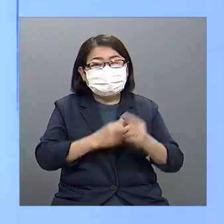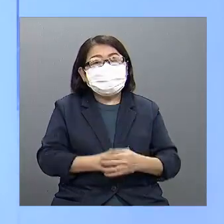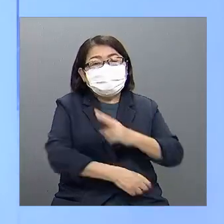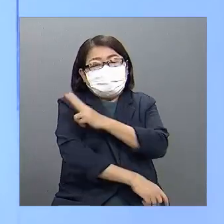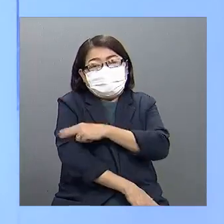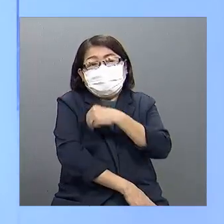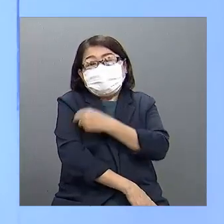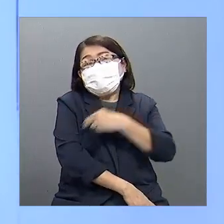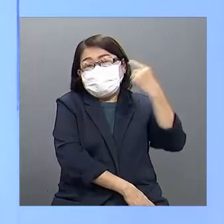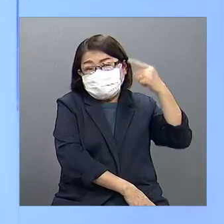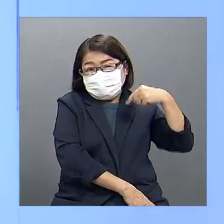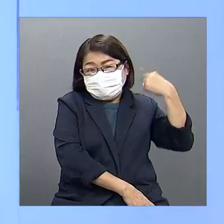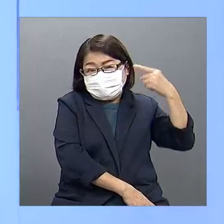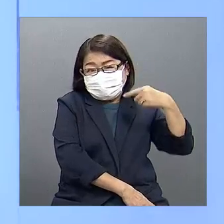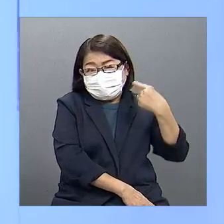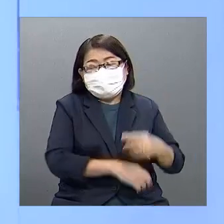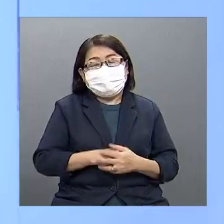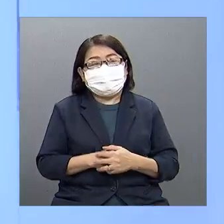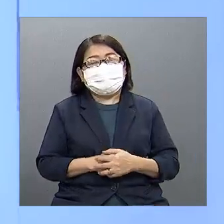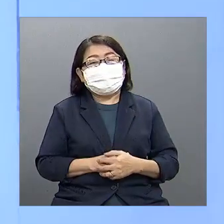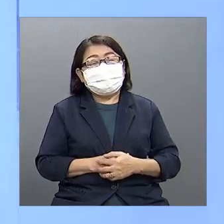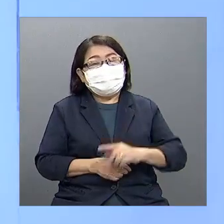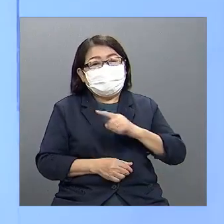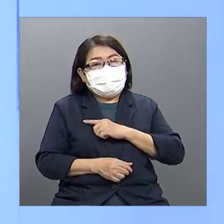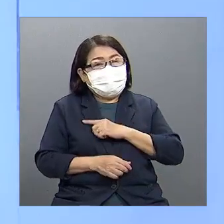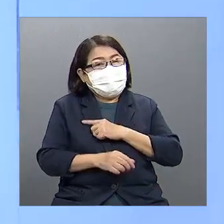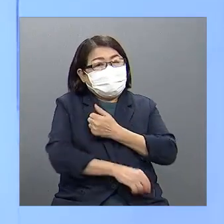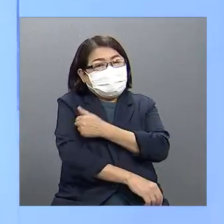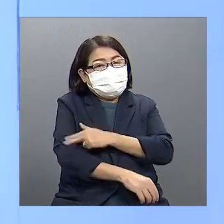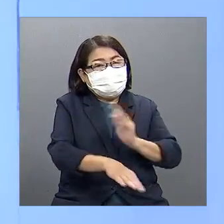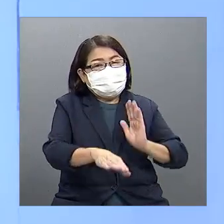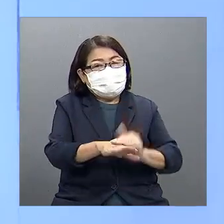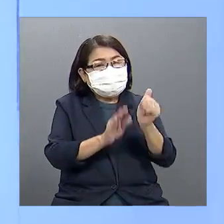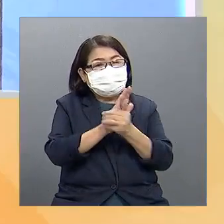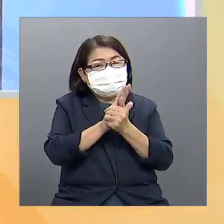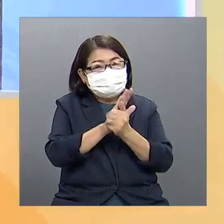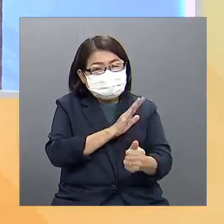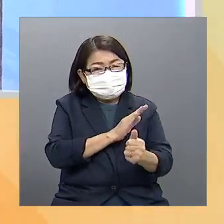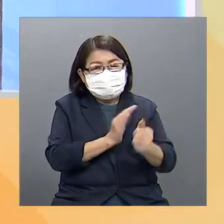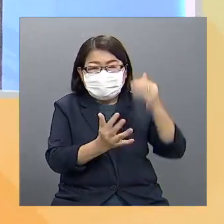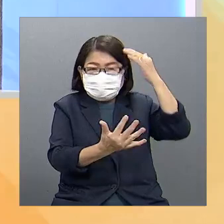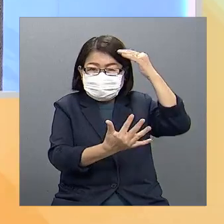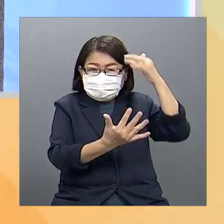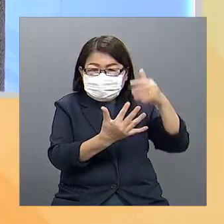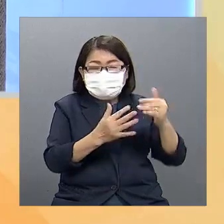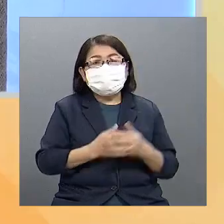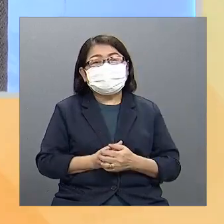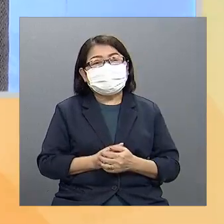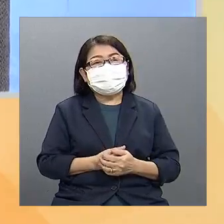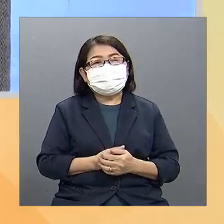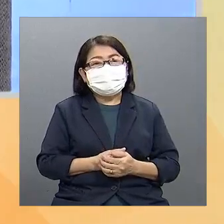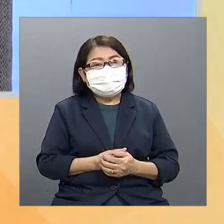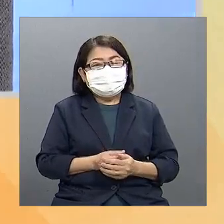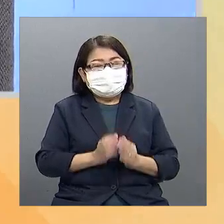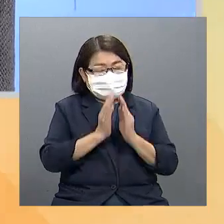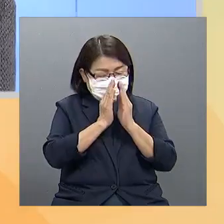ลวิปุลากรซึ่งท่านเป็นจิตแพทย์และก็อดีตอธิบดีกรมสุขภาพจิตสวัสดีค่ะคุณหมอ สวัสดี